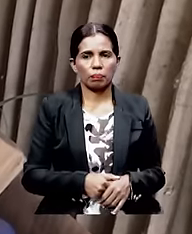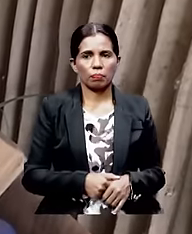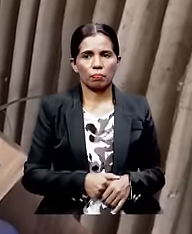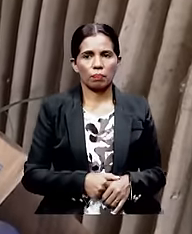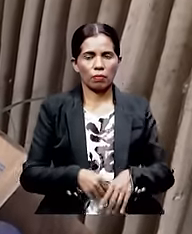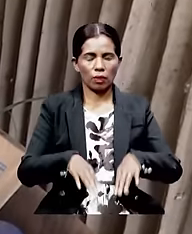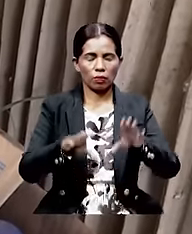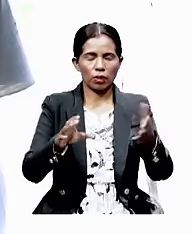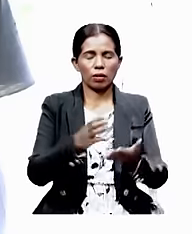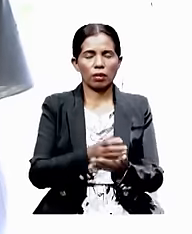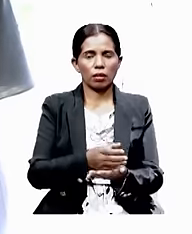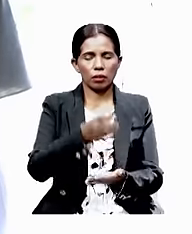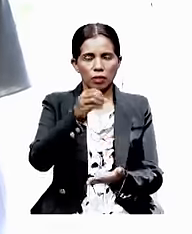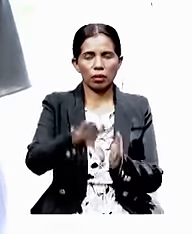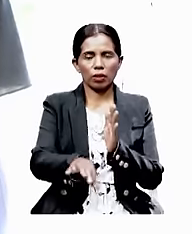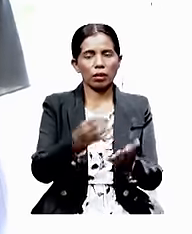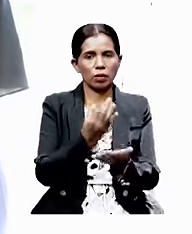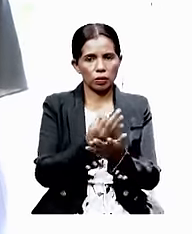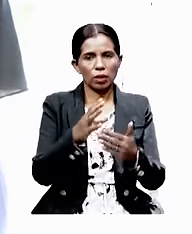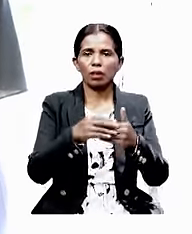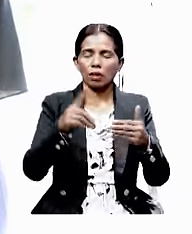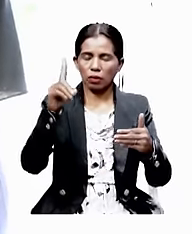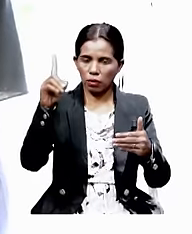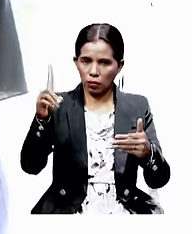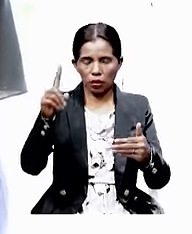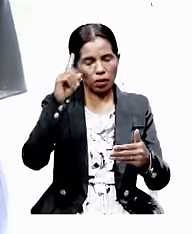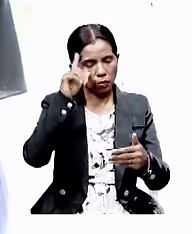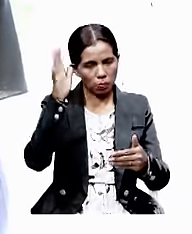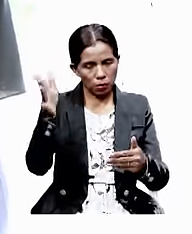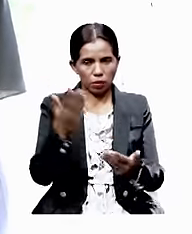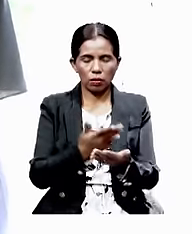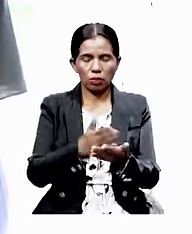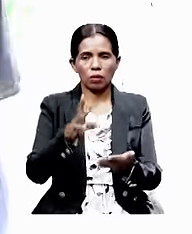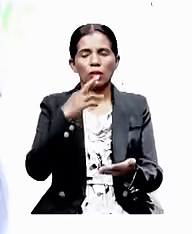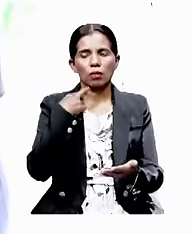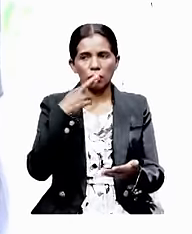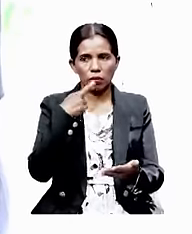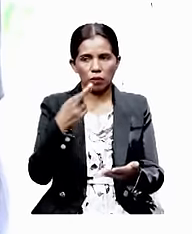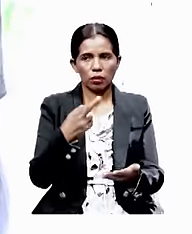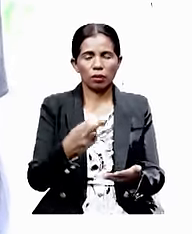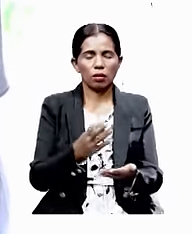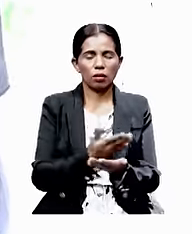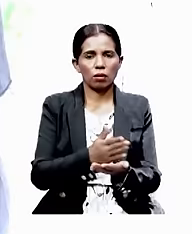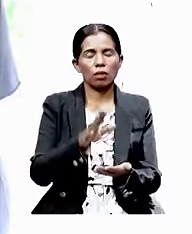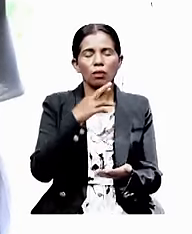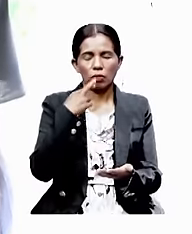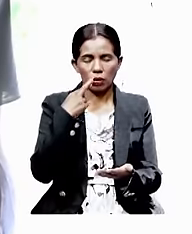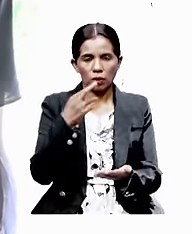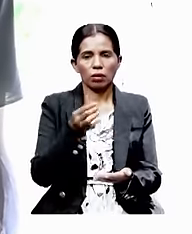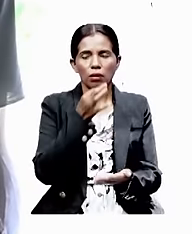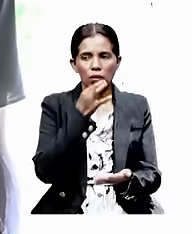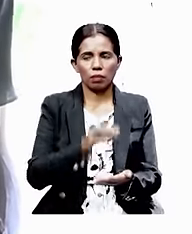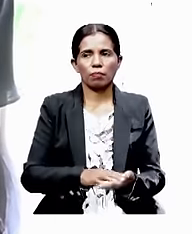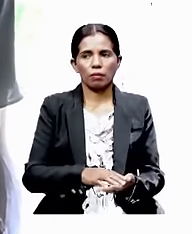Fan aku ane, oh kita netik satu dolar kan. Limpul sih ane ane dah, udah hola porsen konsumi bos, lah tahu aja. Anu lah iya,